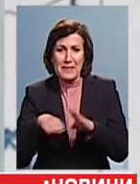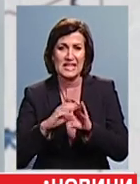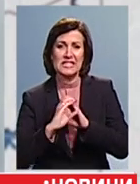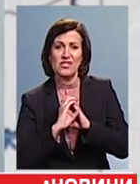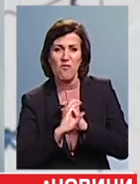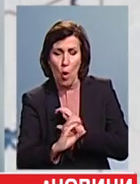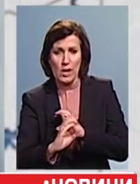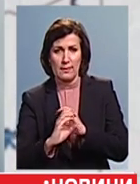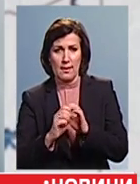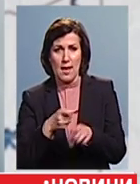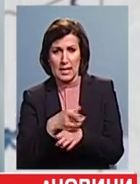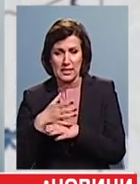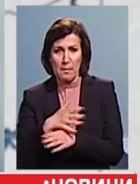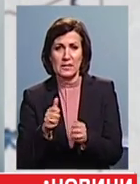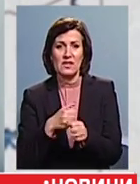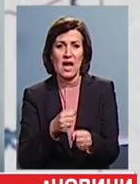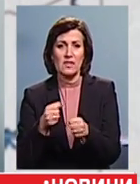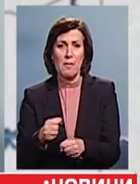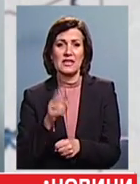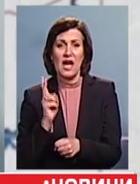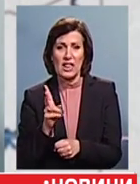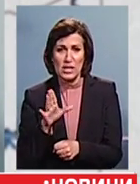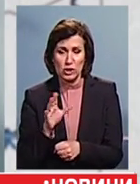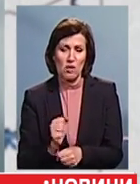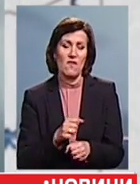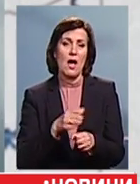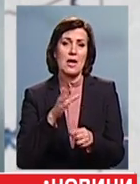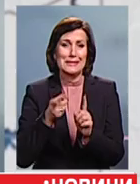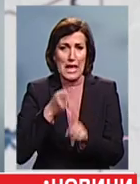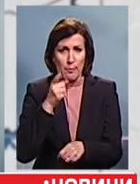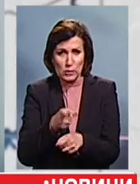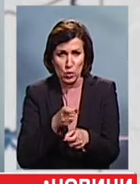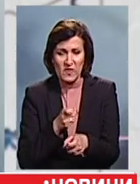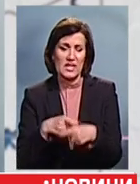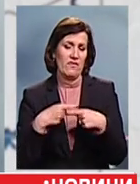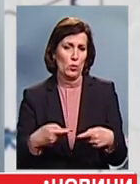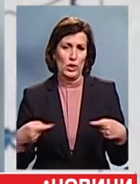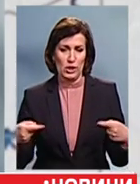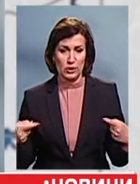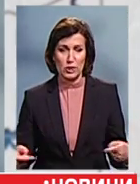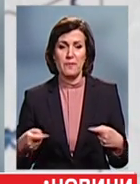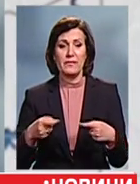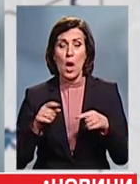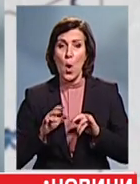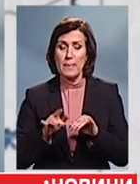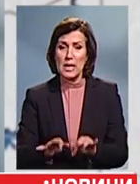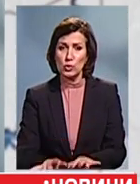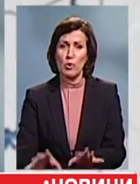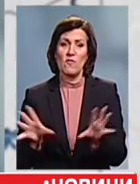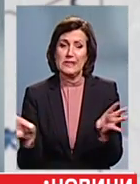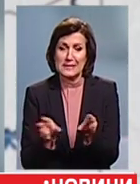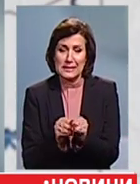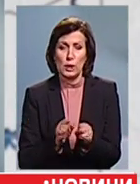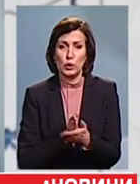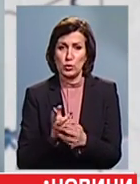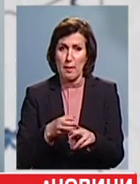до автомата Калашникова, кулемети Калашникова, снайперську гвинтівку та інші боєприпаси. Операцію проводили спільно